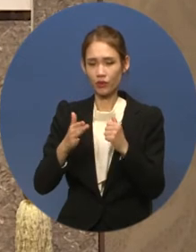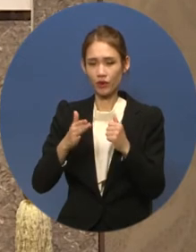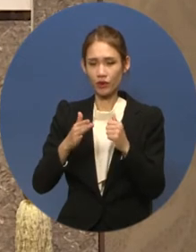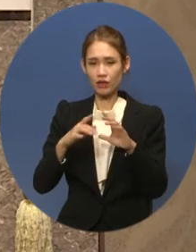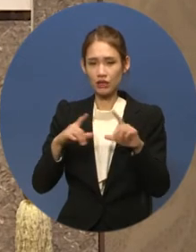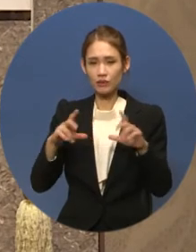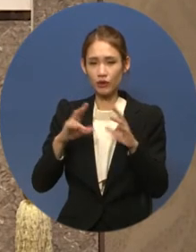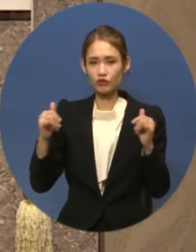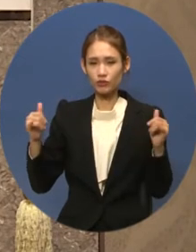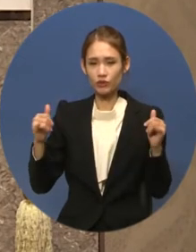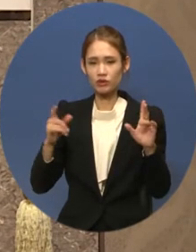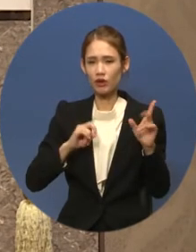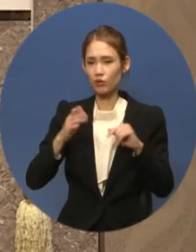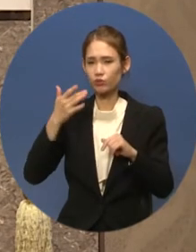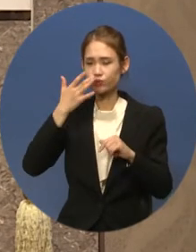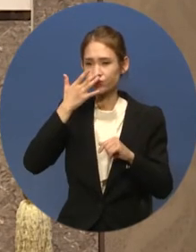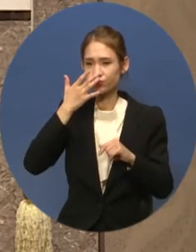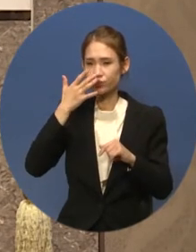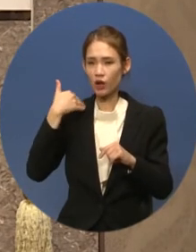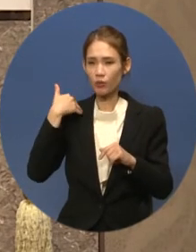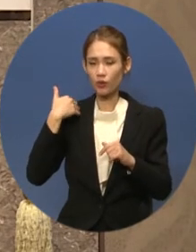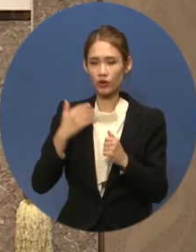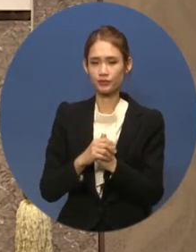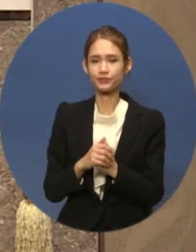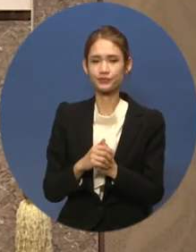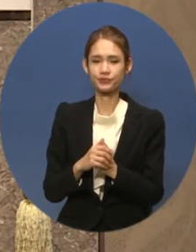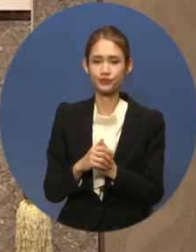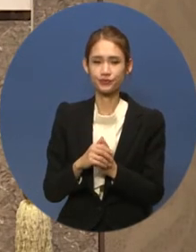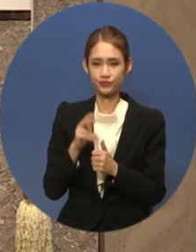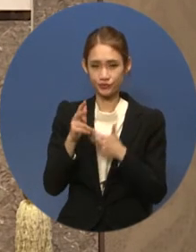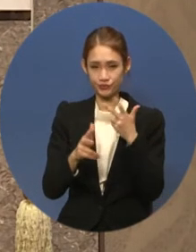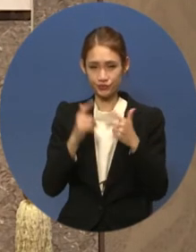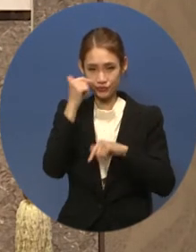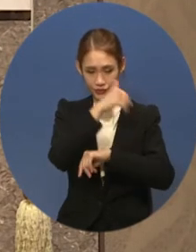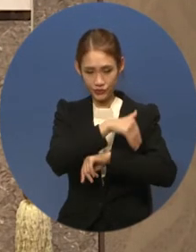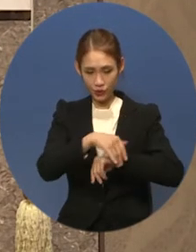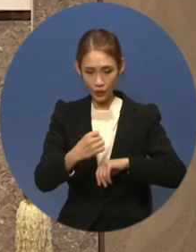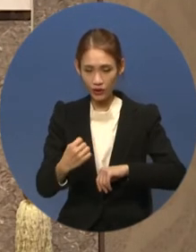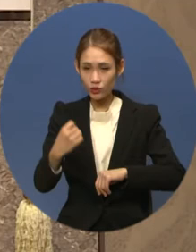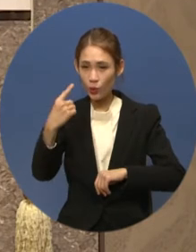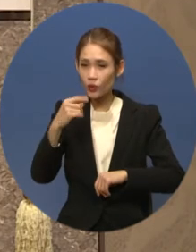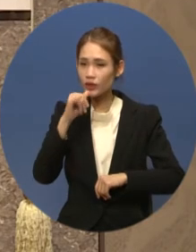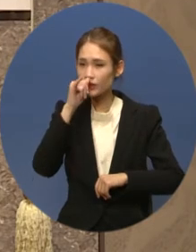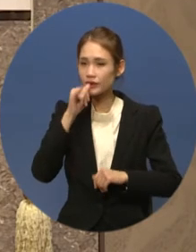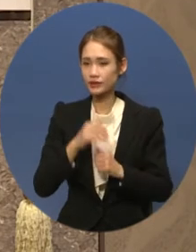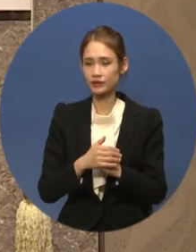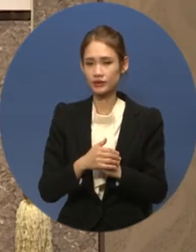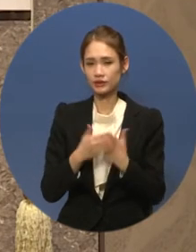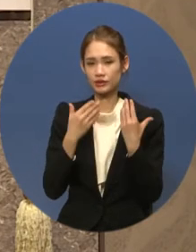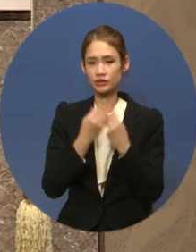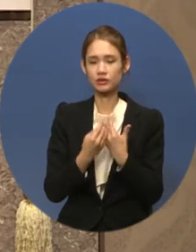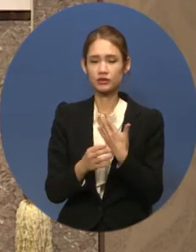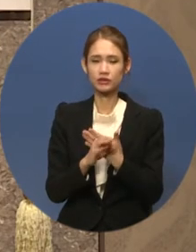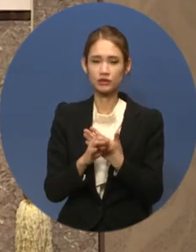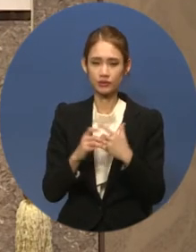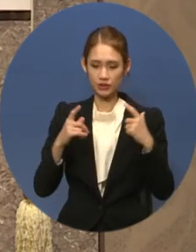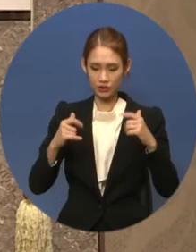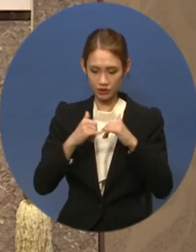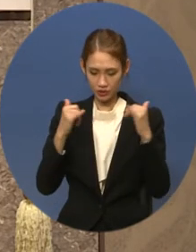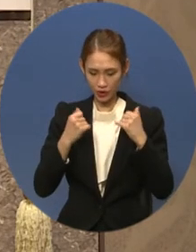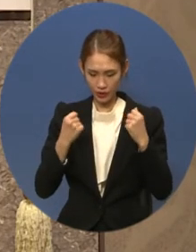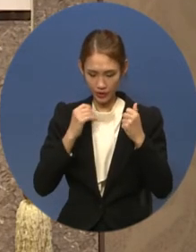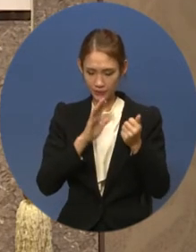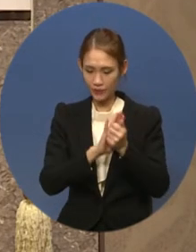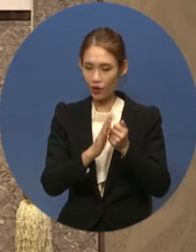특히 어린이와 청소년들에게 많이 알려야 하는 데요 의 사업을 기획한 계기가 있습니다 예를 들면 지역사회 협력 을 할 때